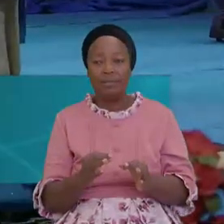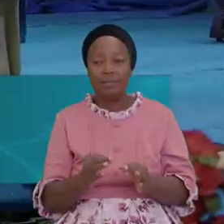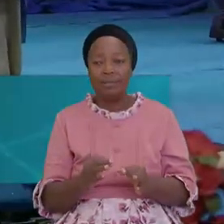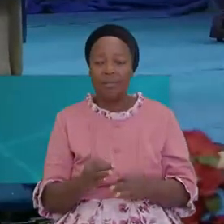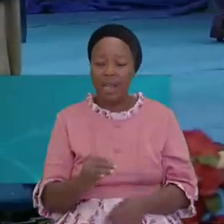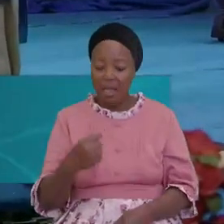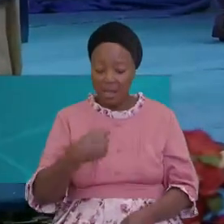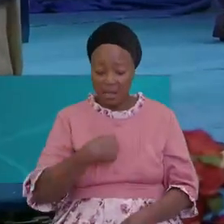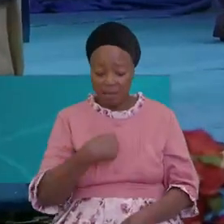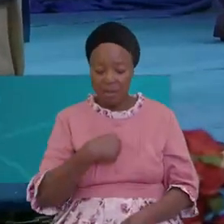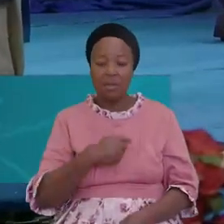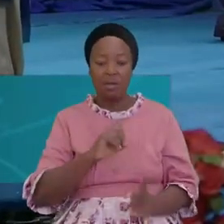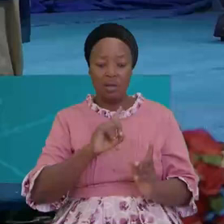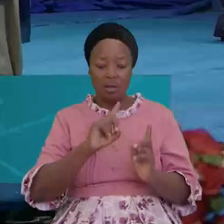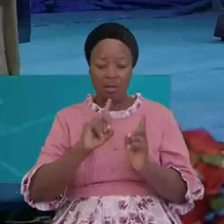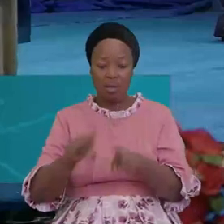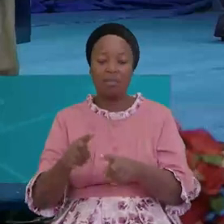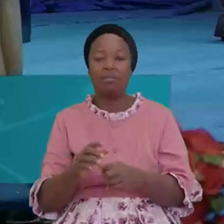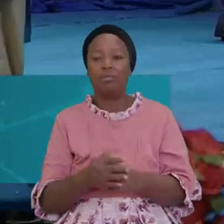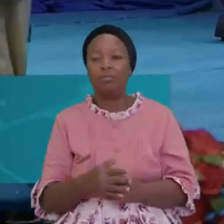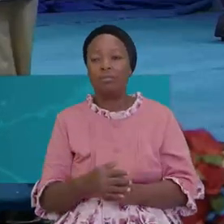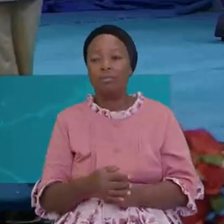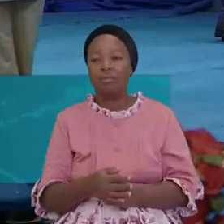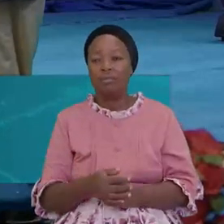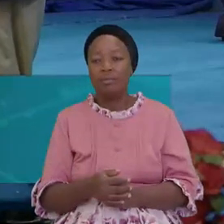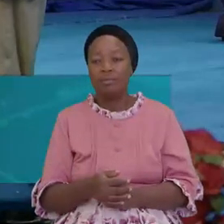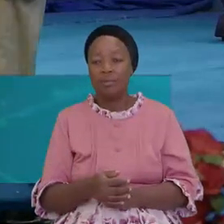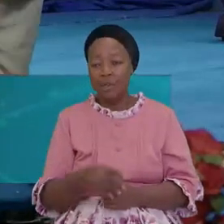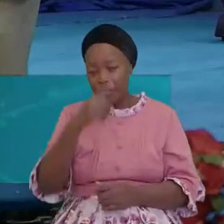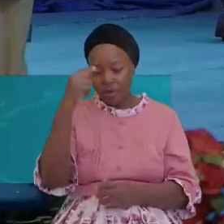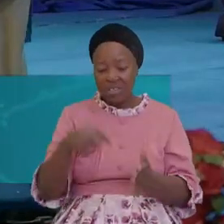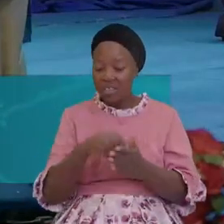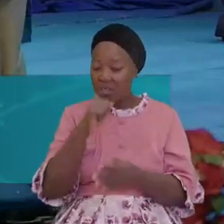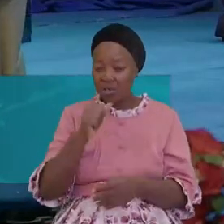Tu dois prendre la décision. Je viens.